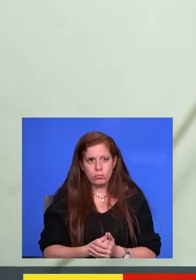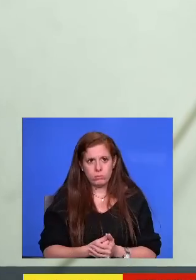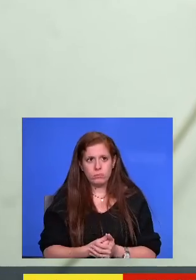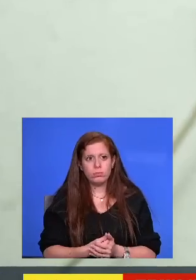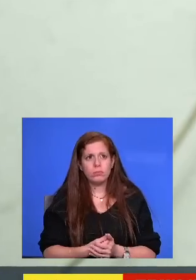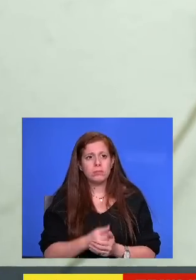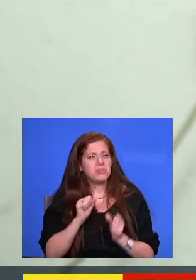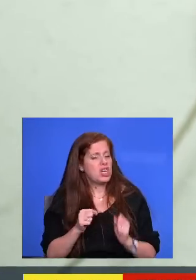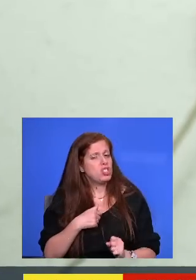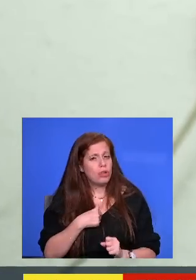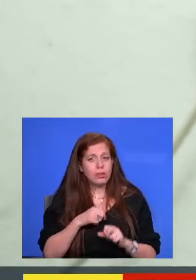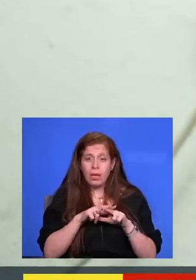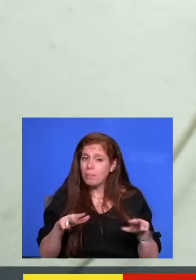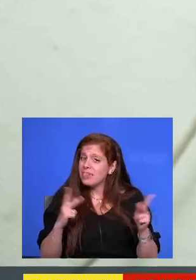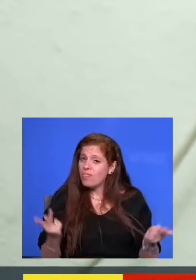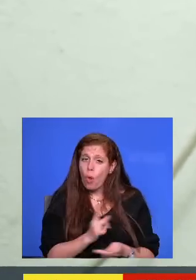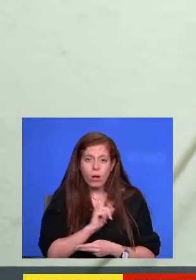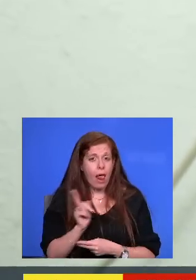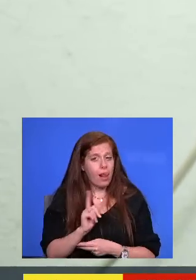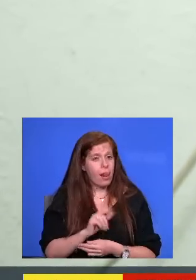קשה לי גם לסבול לא כאן.